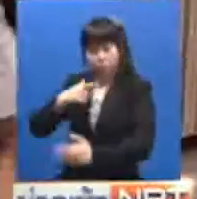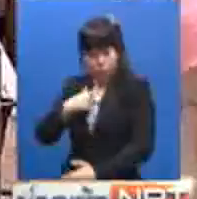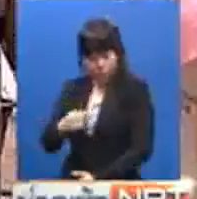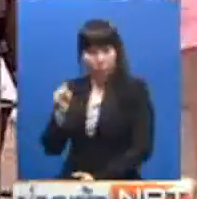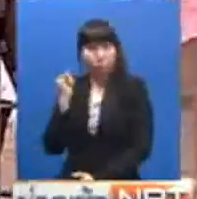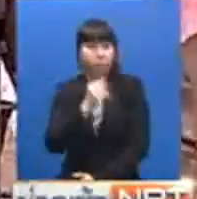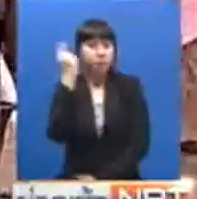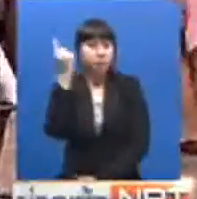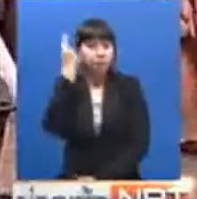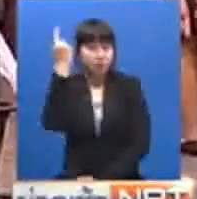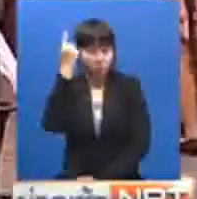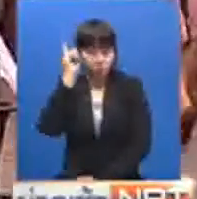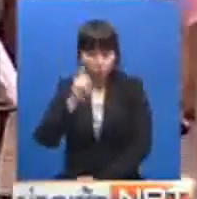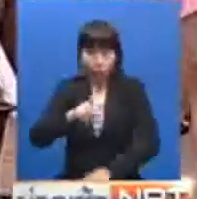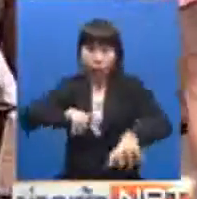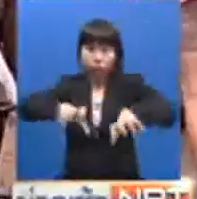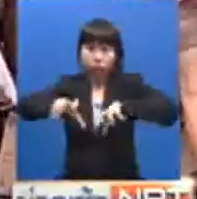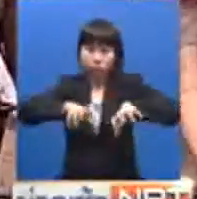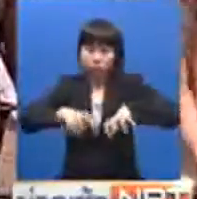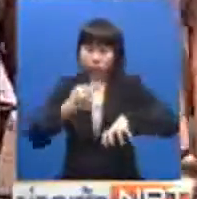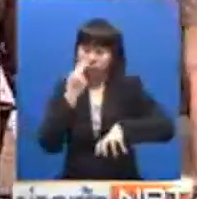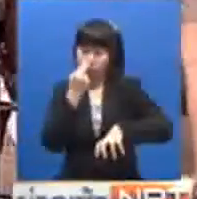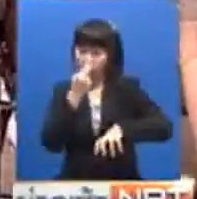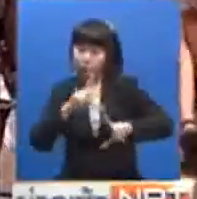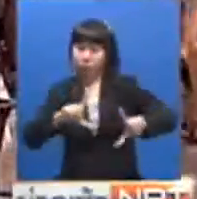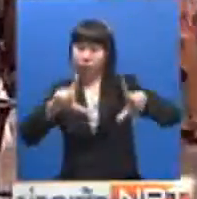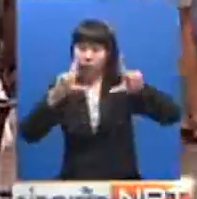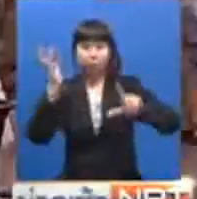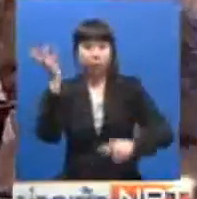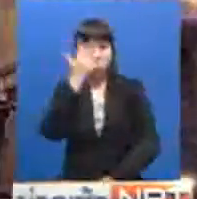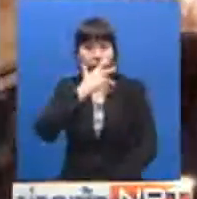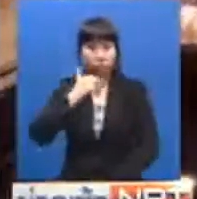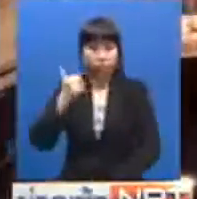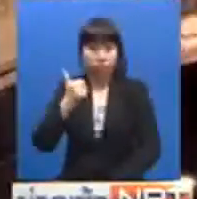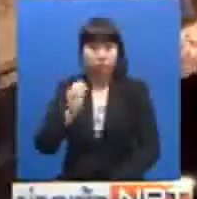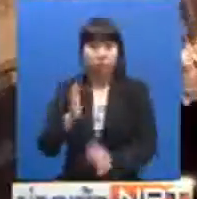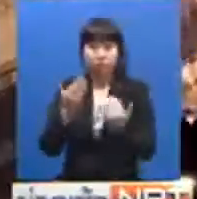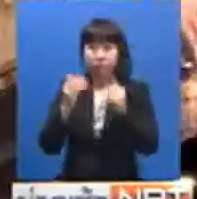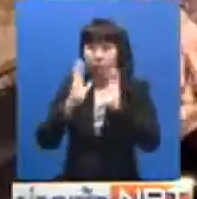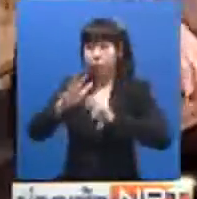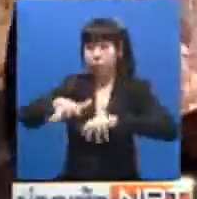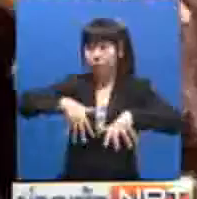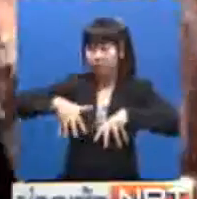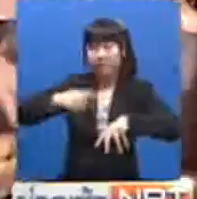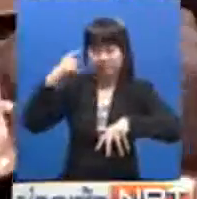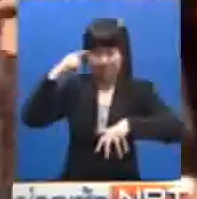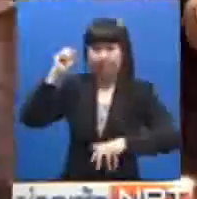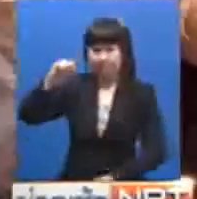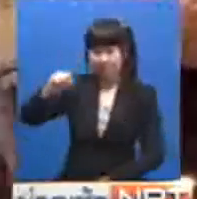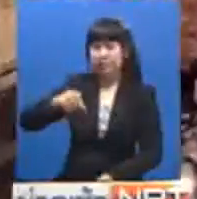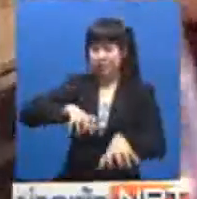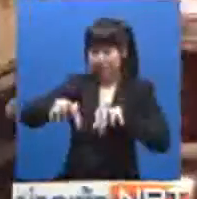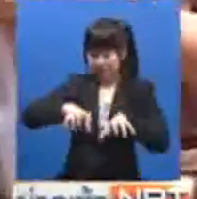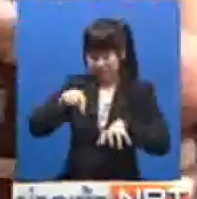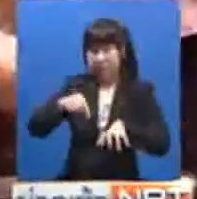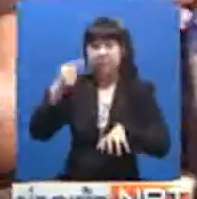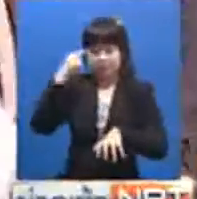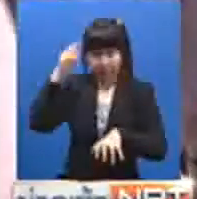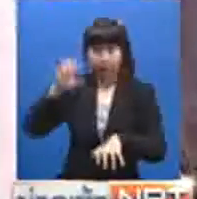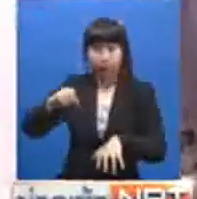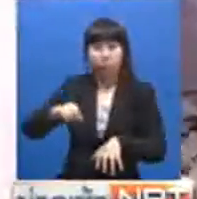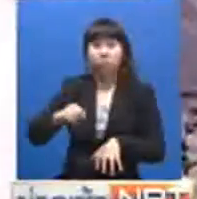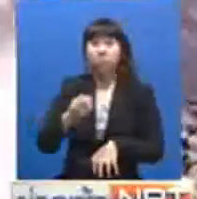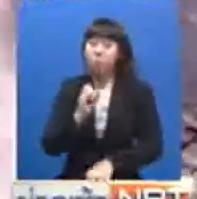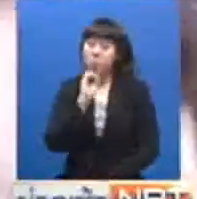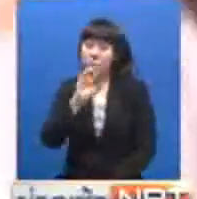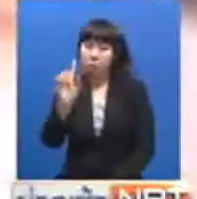จึงต้องมีการจัดระเบียบเพื่อทัศนวิสัยที่ดีของเมืองหลวงขณะที่ประชาชนส่วนใหญ่เห็นด้วยในการจัดระเบียบครั้งนี้โดยให้